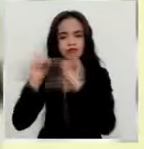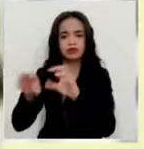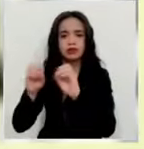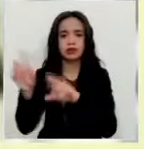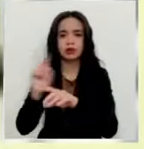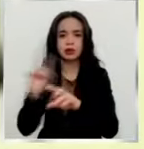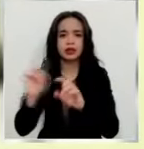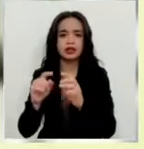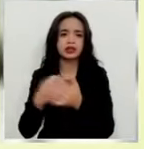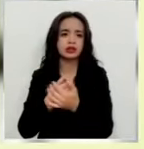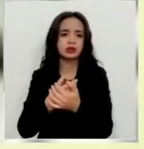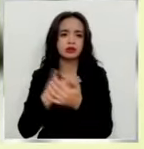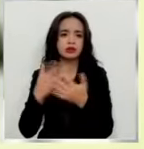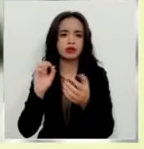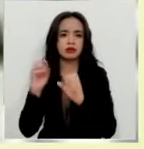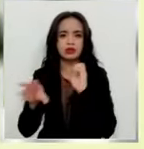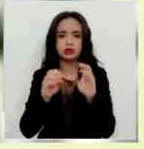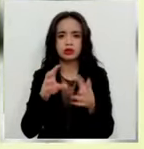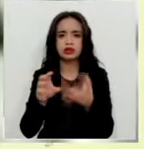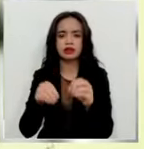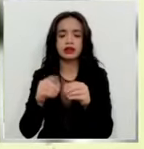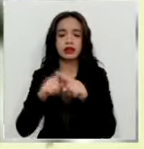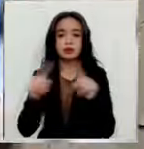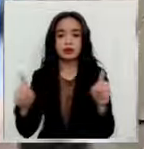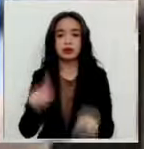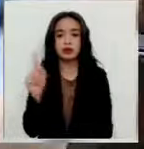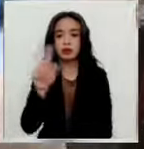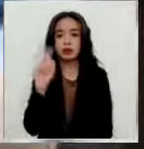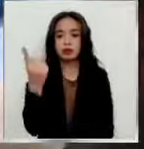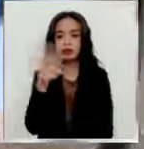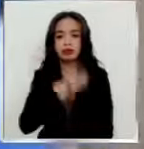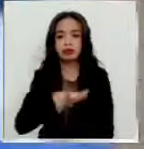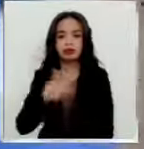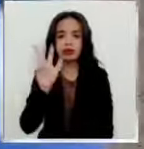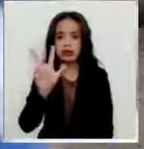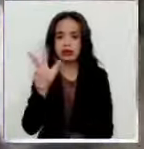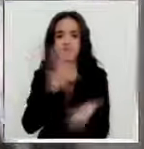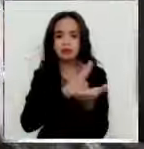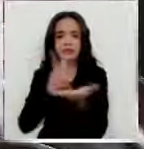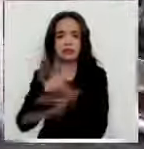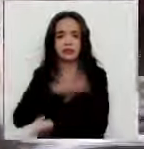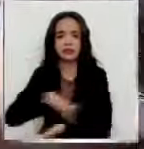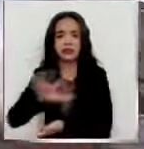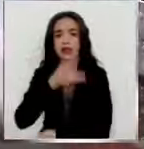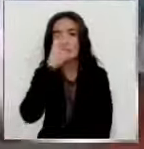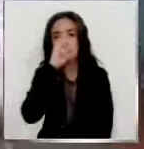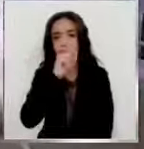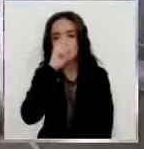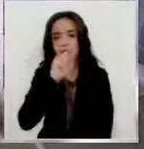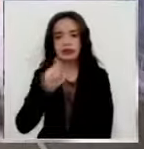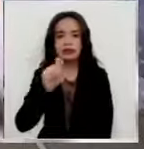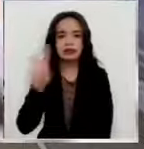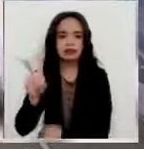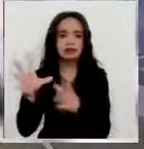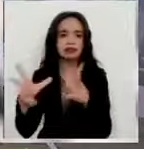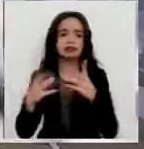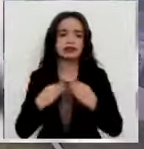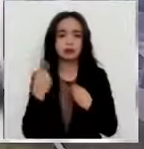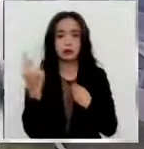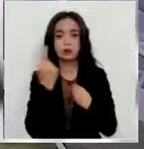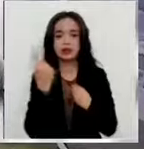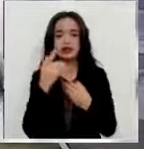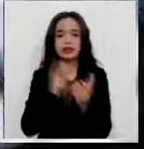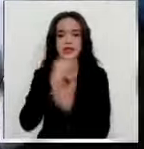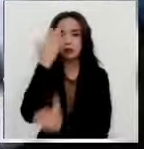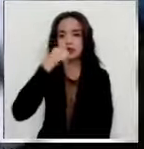waste. Pero tatlo pa lang yan nationwide at mga lumang TV pa lang ang tinatanggap kaya kailangang